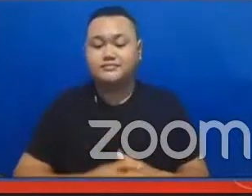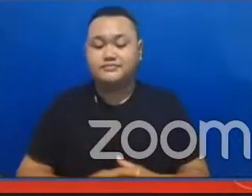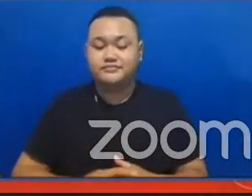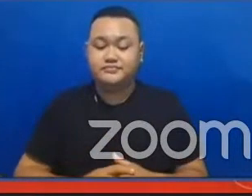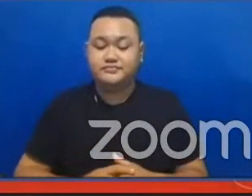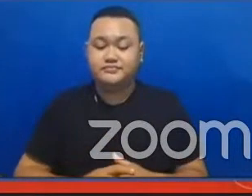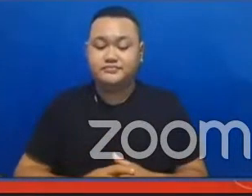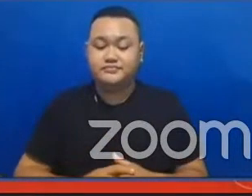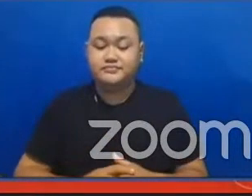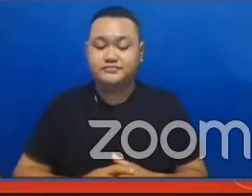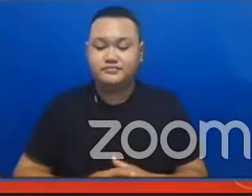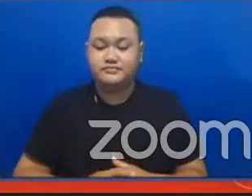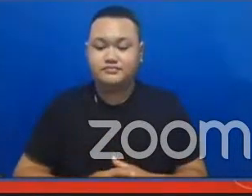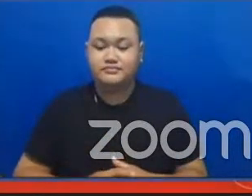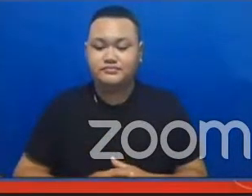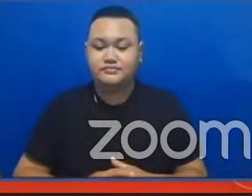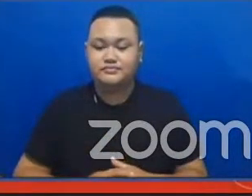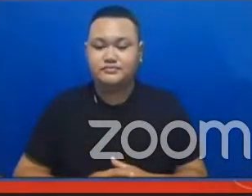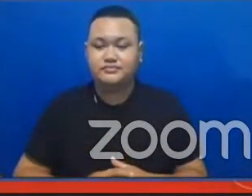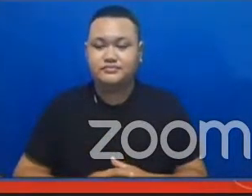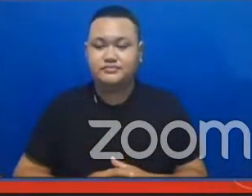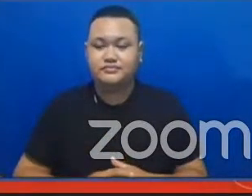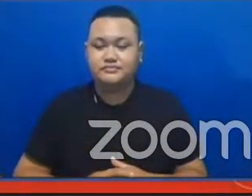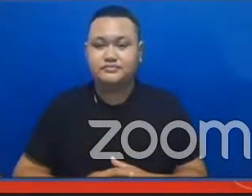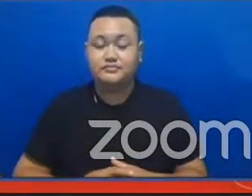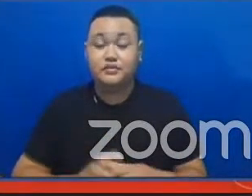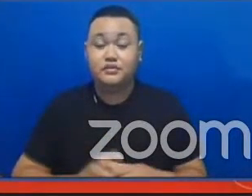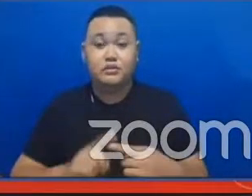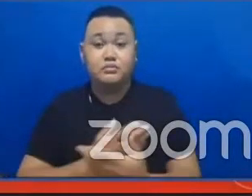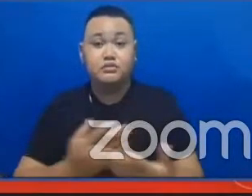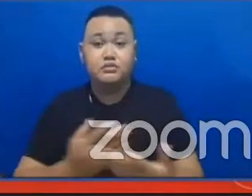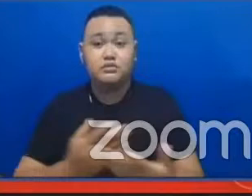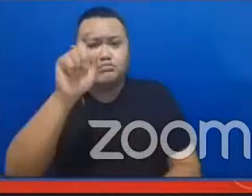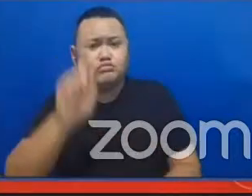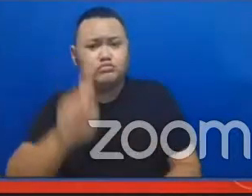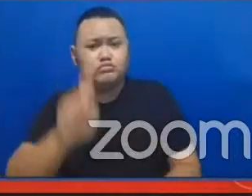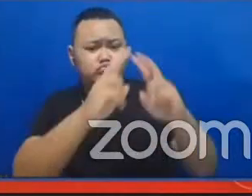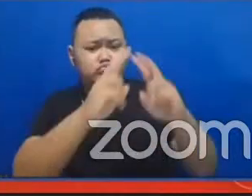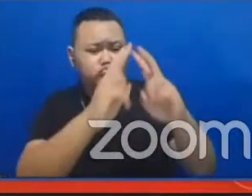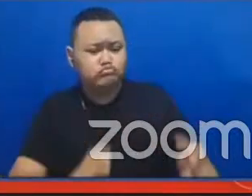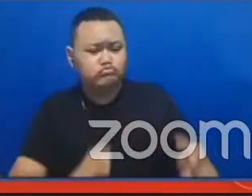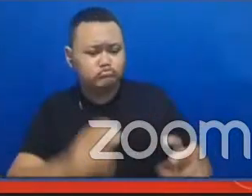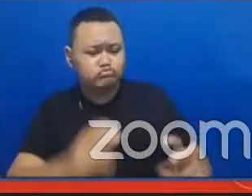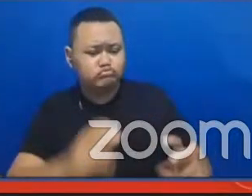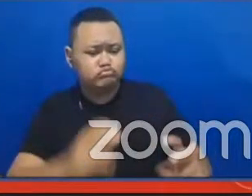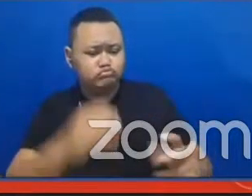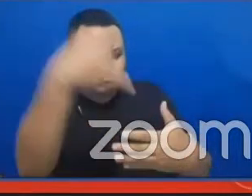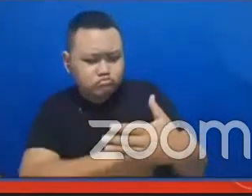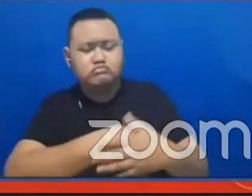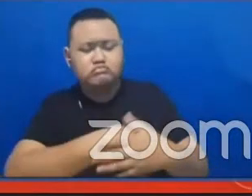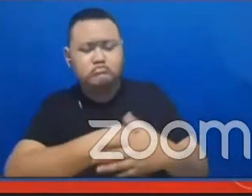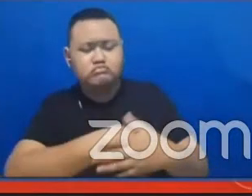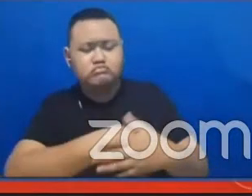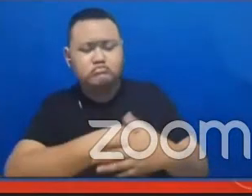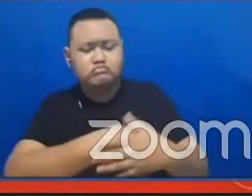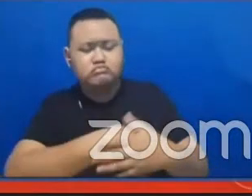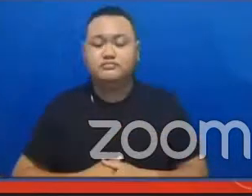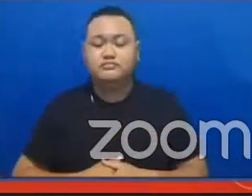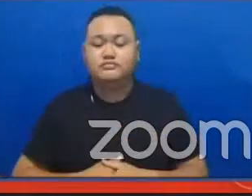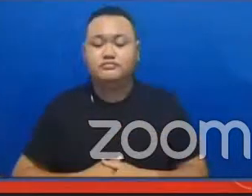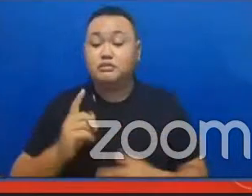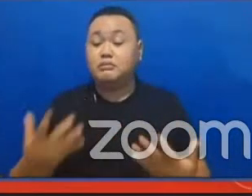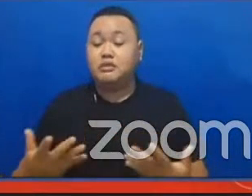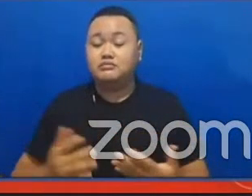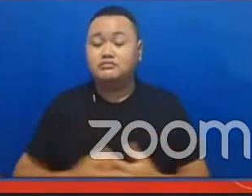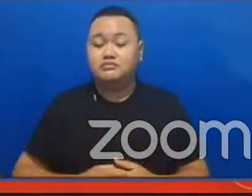sebuah pembelajaran. Perlu observasi, karena banyak sekali virtual lab-virtual lab tersedia, sejauh mana